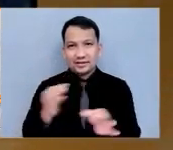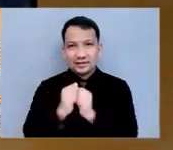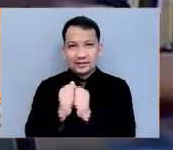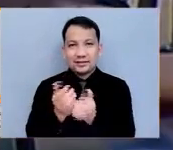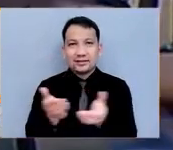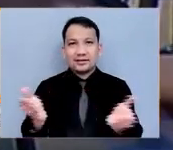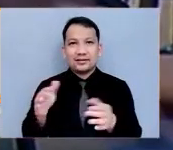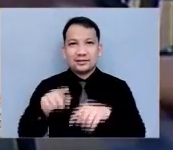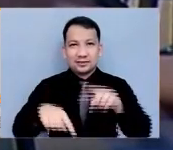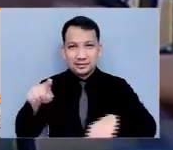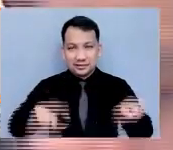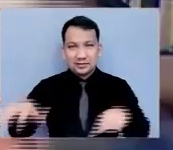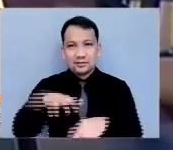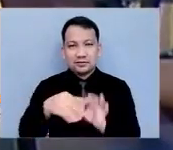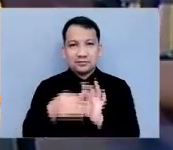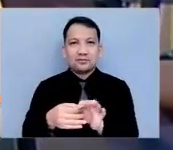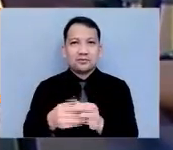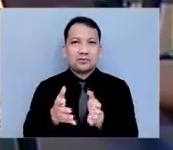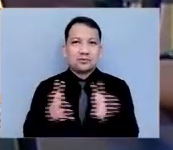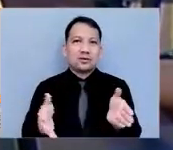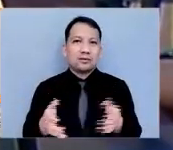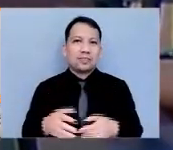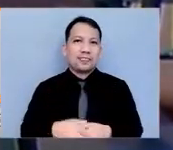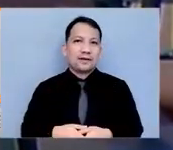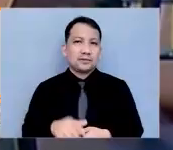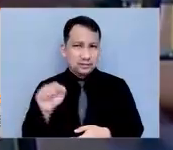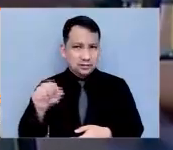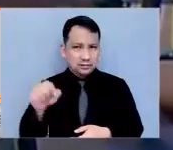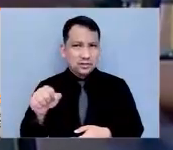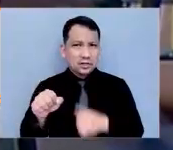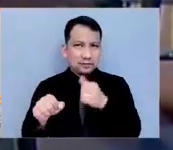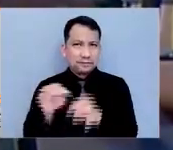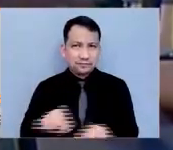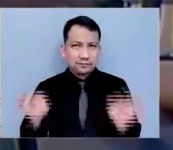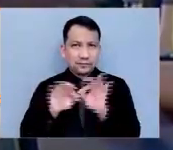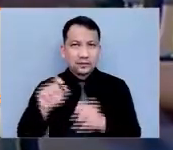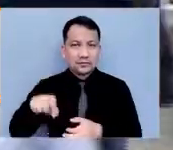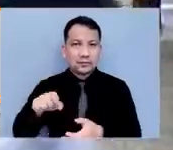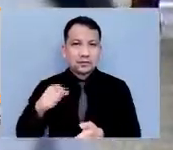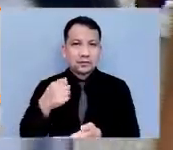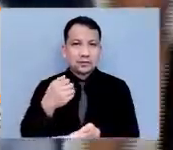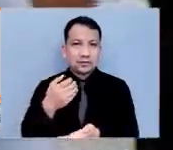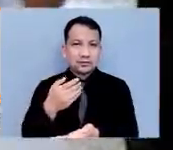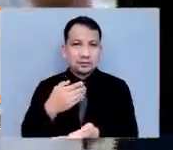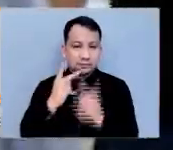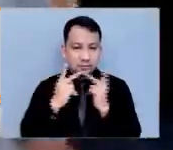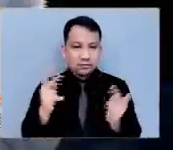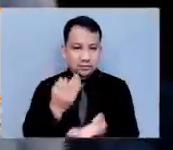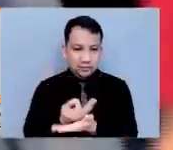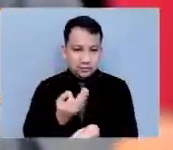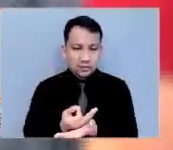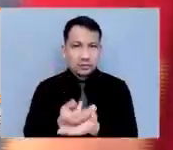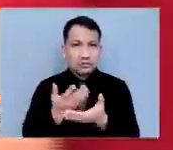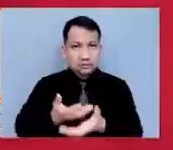paraan. Giit ng senadora, sang-ayon naman siya na kailangan nga ng bagong public financing para mapalago ang pera ng